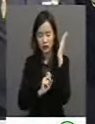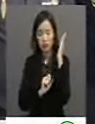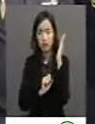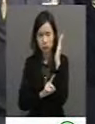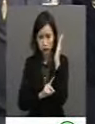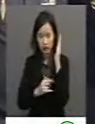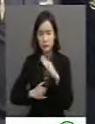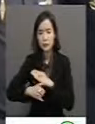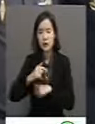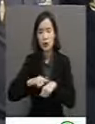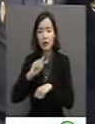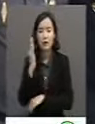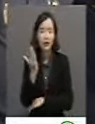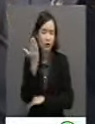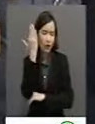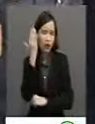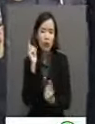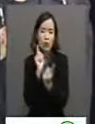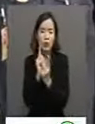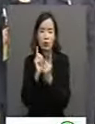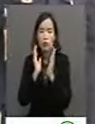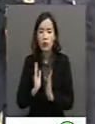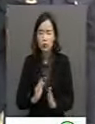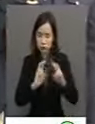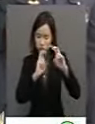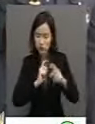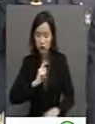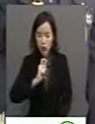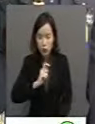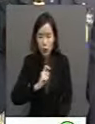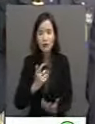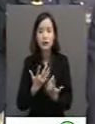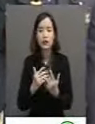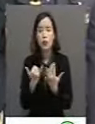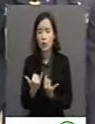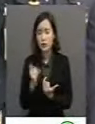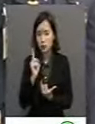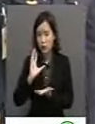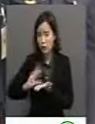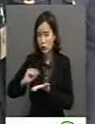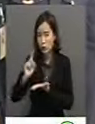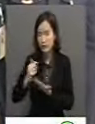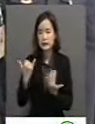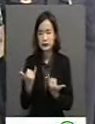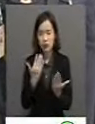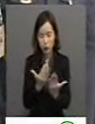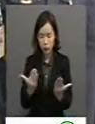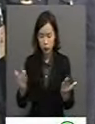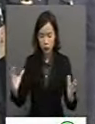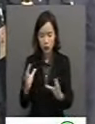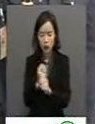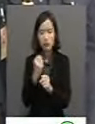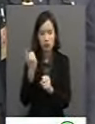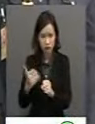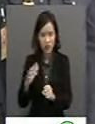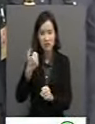แต่ช่วงเช้าครับไปพบกับพนักงานสอบสวนซึ่งได้ข้อมูลมาบอกว่าตอนนี้พนักงานสอบสวนได้สรุปสำนวนรวมแล้ว